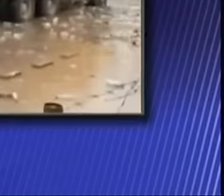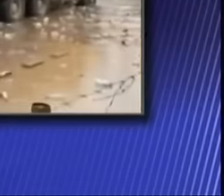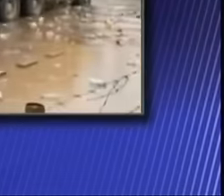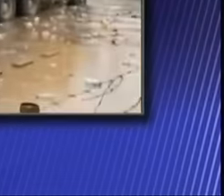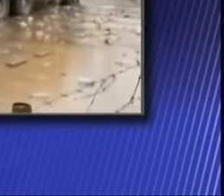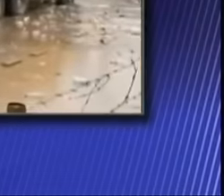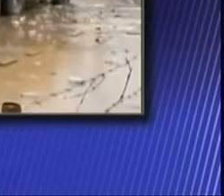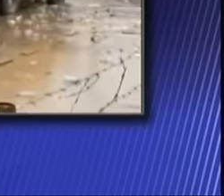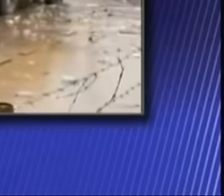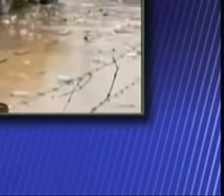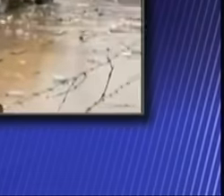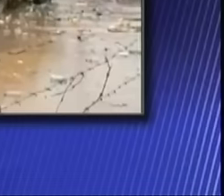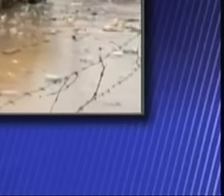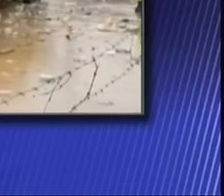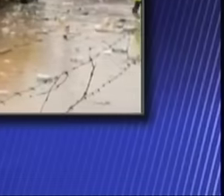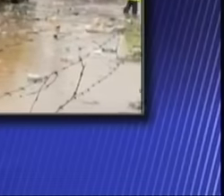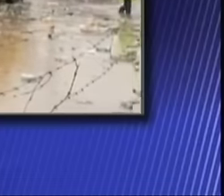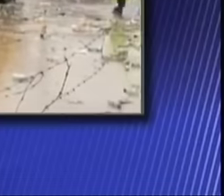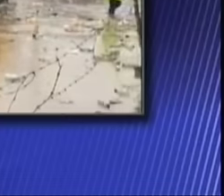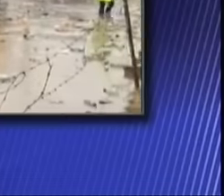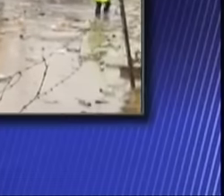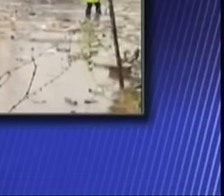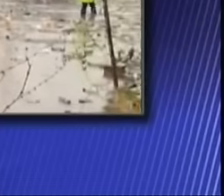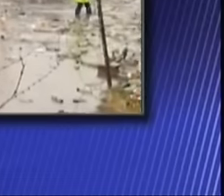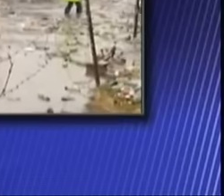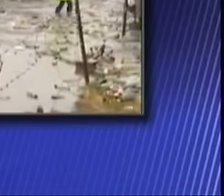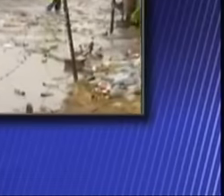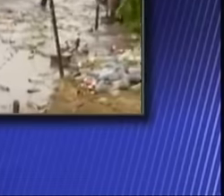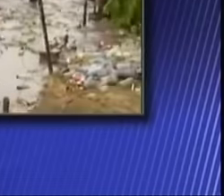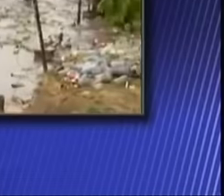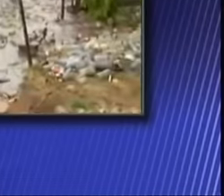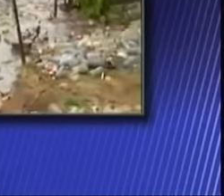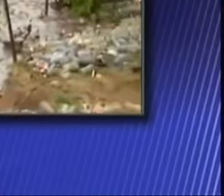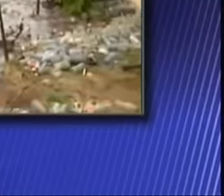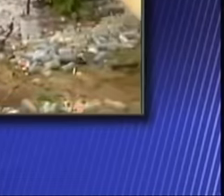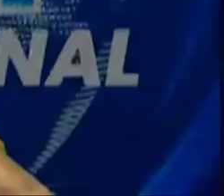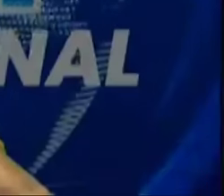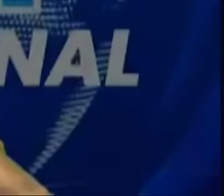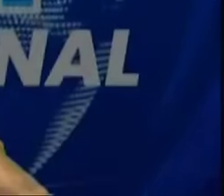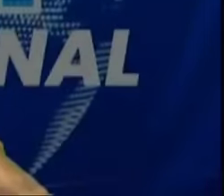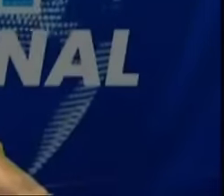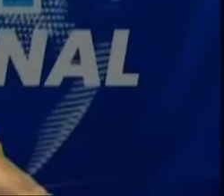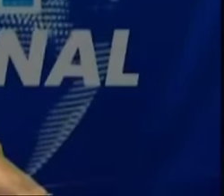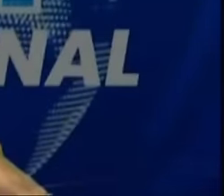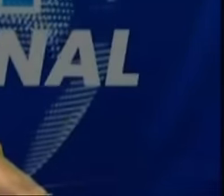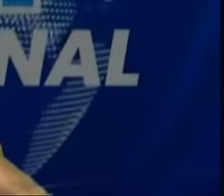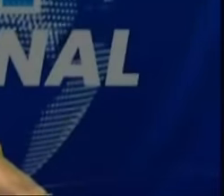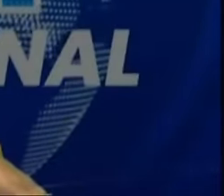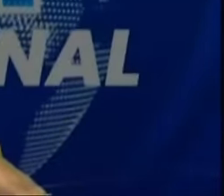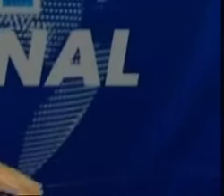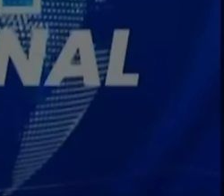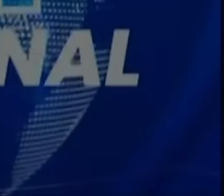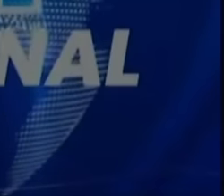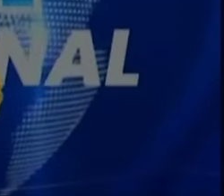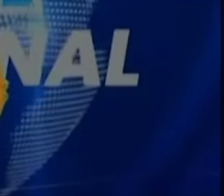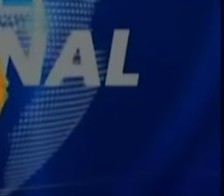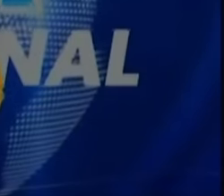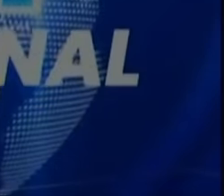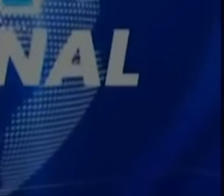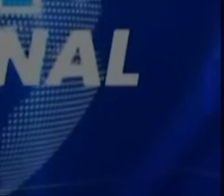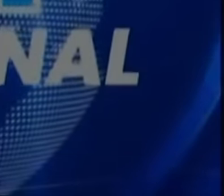Des appels à l'aide de ceux qui résistent se multiplient. Voilà tout pour les titres. Bonsoir et bienvenue à toutes et à